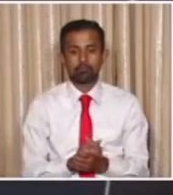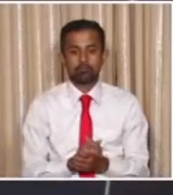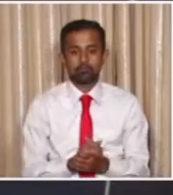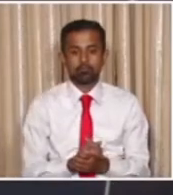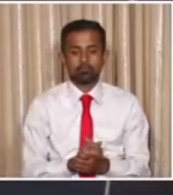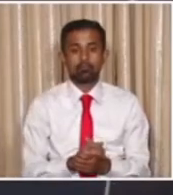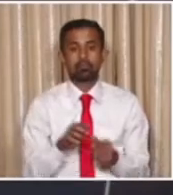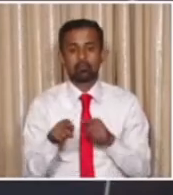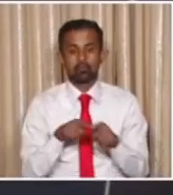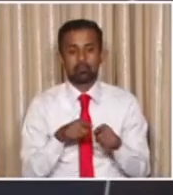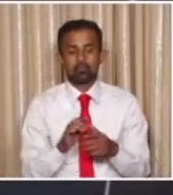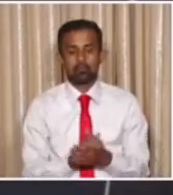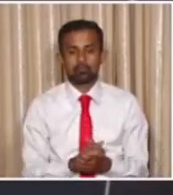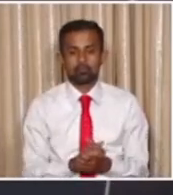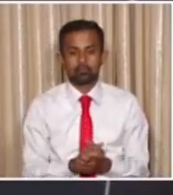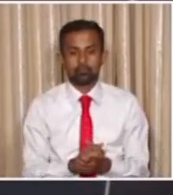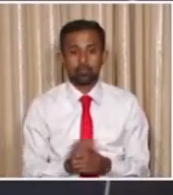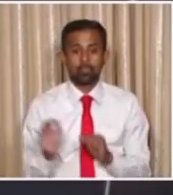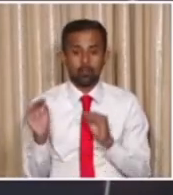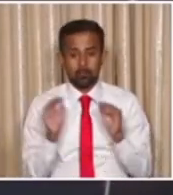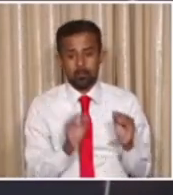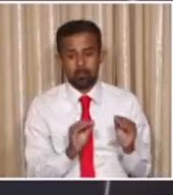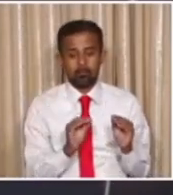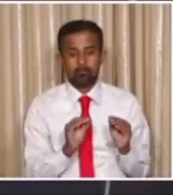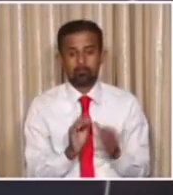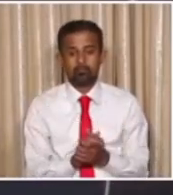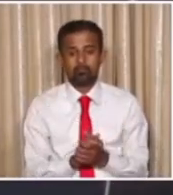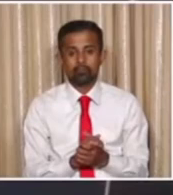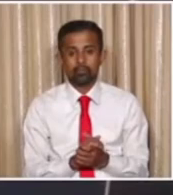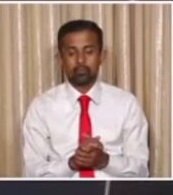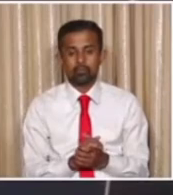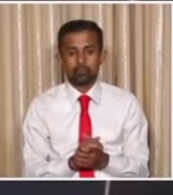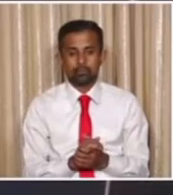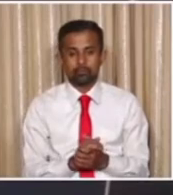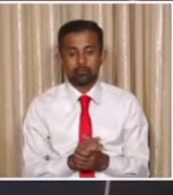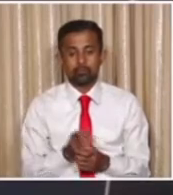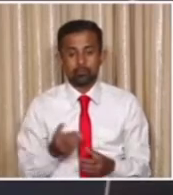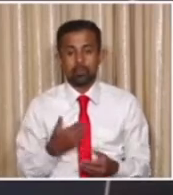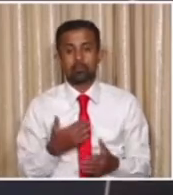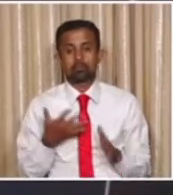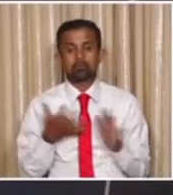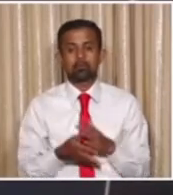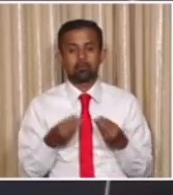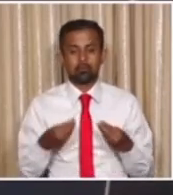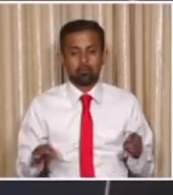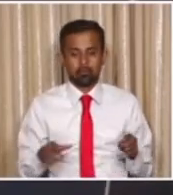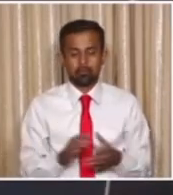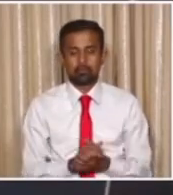මෙන්න මෙතෙන්ට ගියේ. ඒ ගියන් පස්සේ තමයි දැන් මේ තැනට අපිට එන්න සිද්ධ වෙලා තියෙන්නේ.